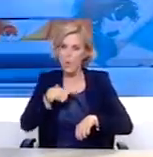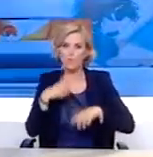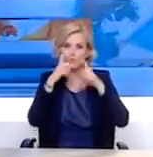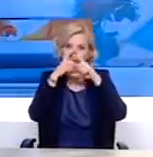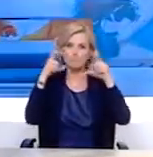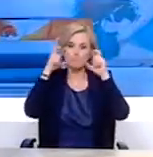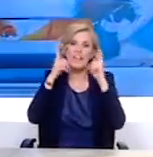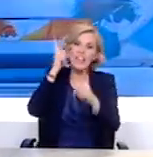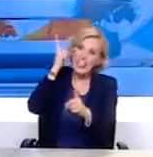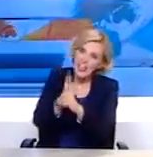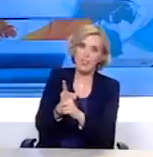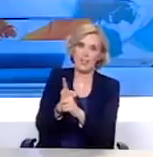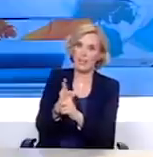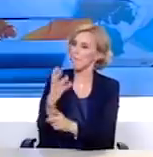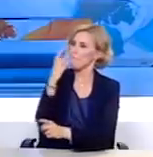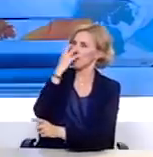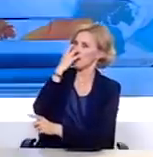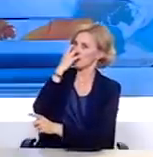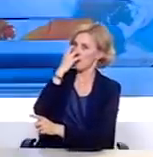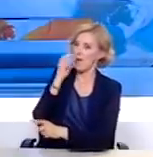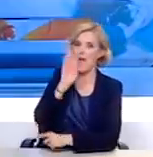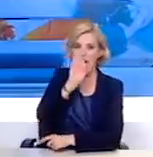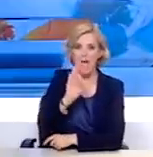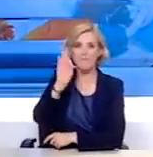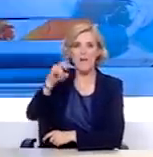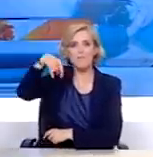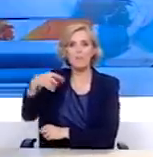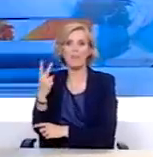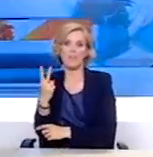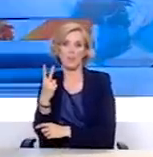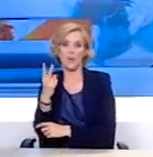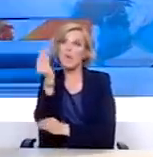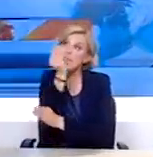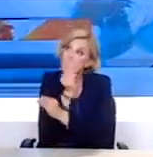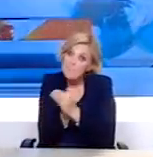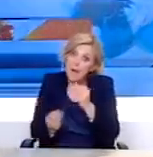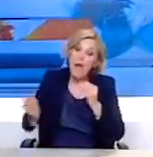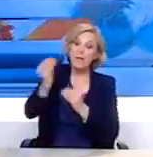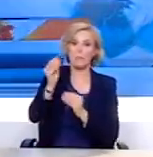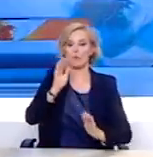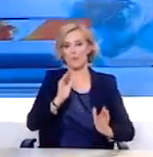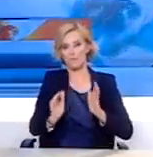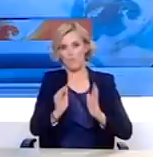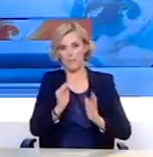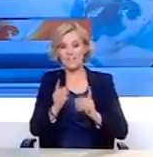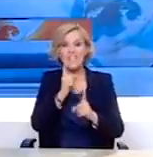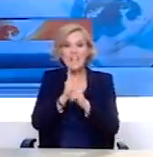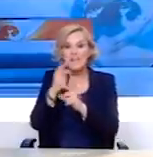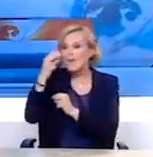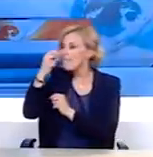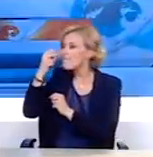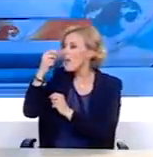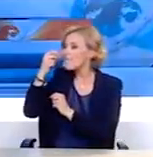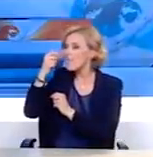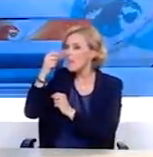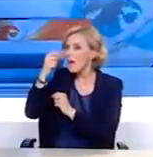FFP2. Έτσι, αυτή είναι η προστασία μας. Μάλιστα, χρησιμοποιούν εκεί και την έξτρα προφύλαξη. Του να έχουν ένα ειδικό